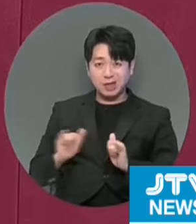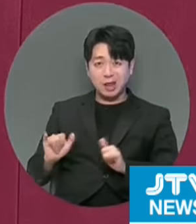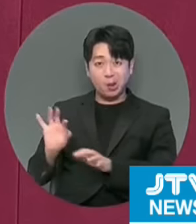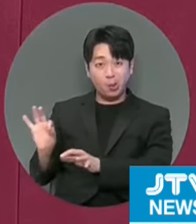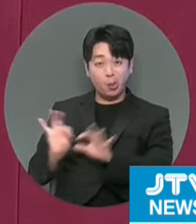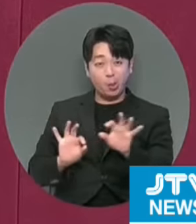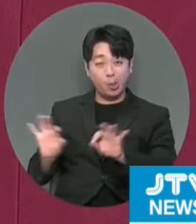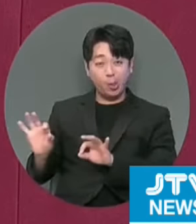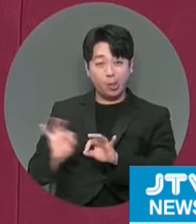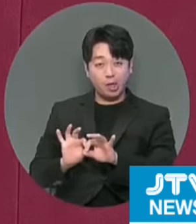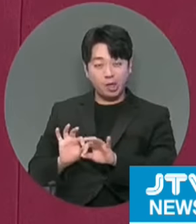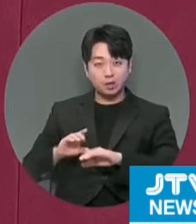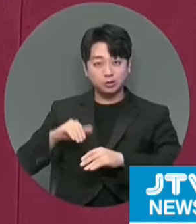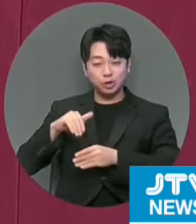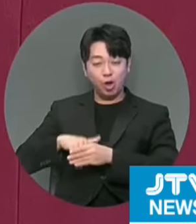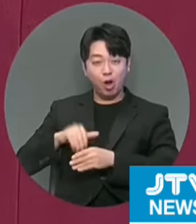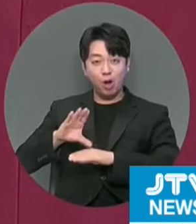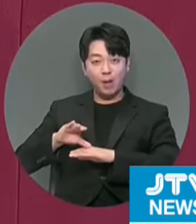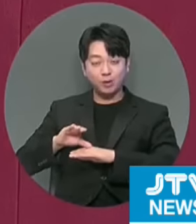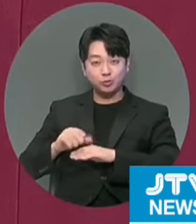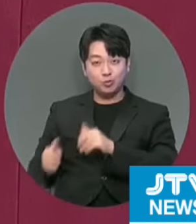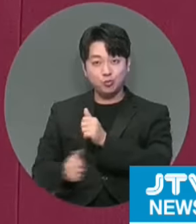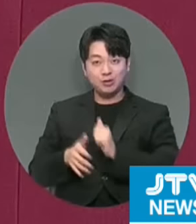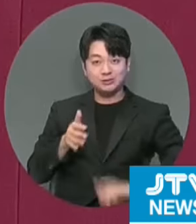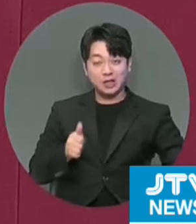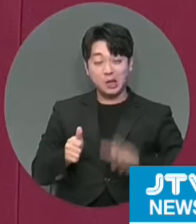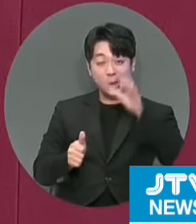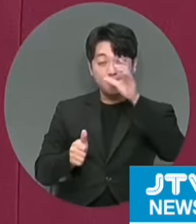선거방송위원으로 위촉한 방송통신심의위원회